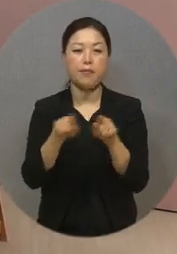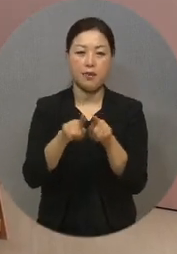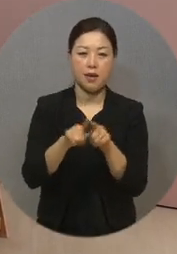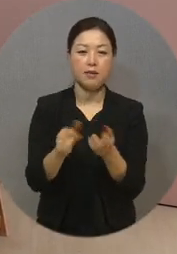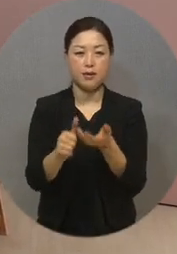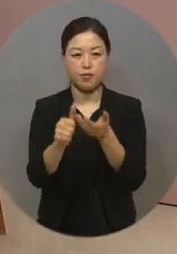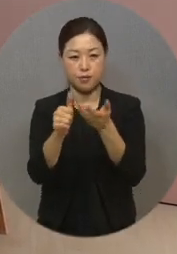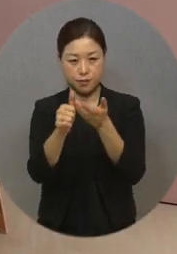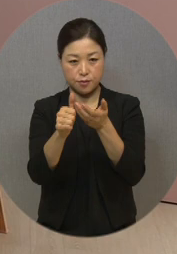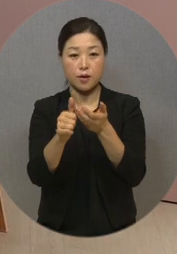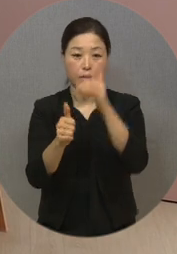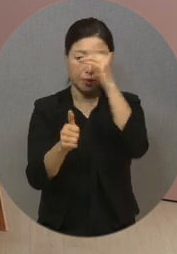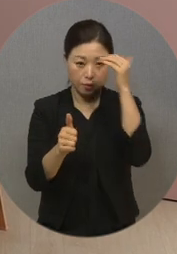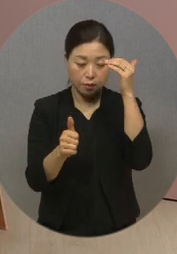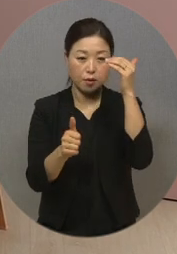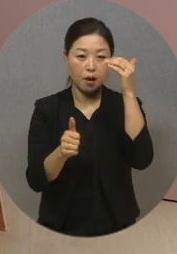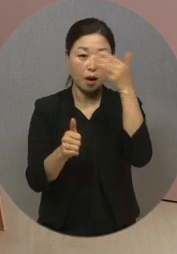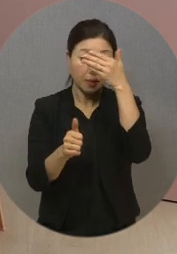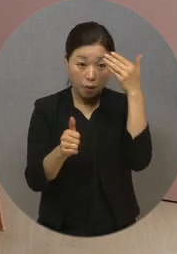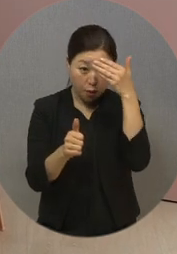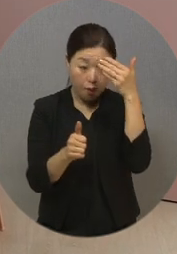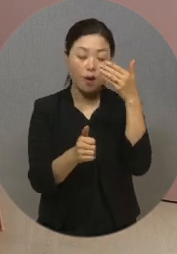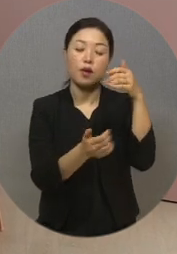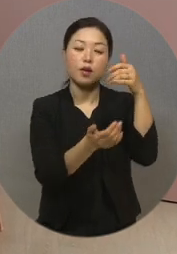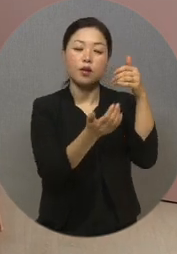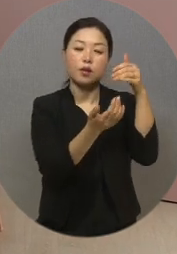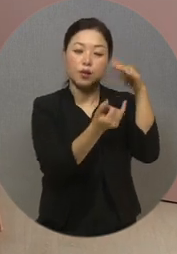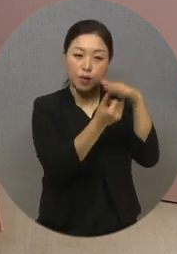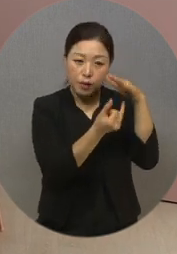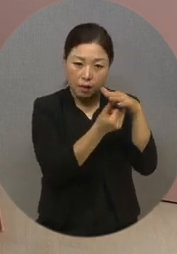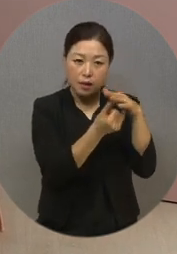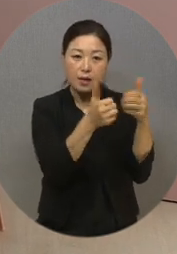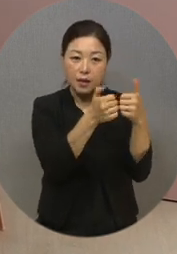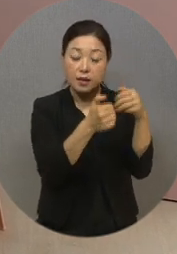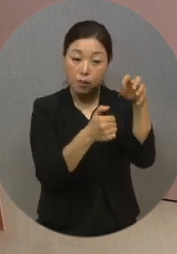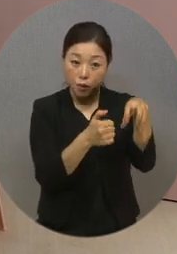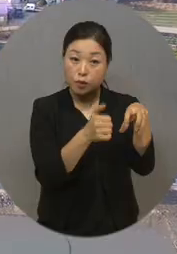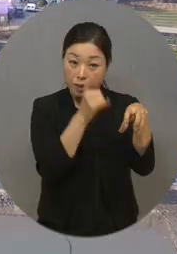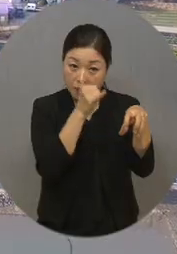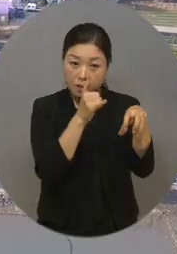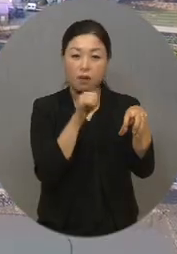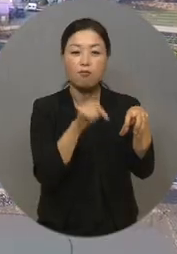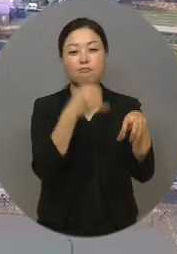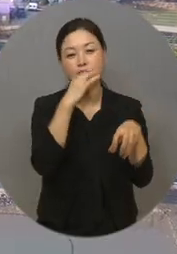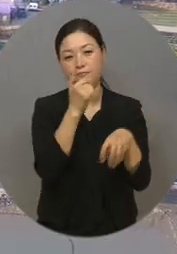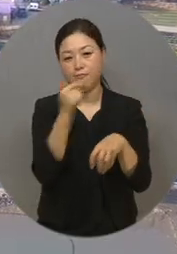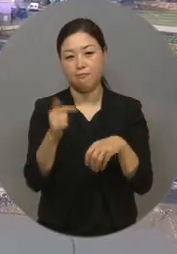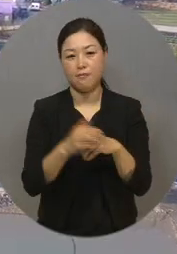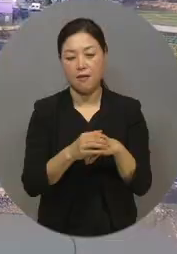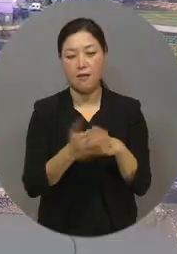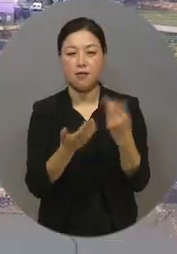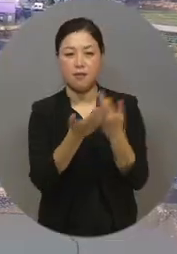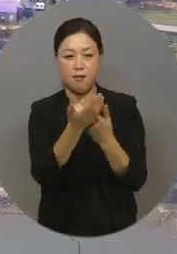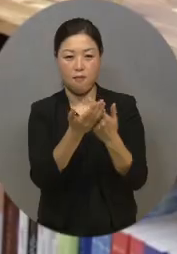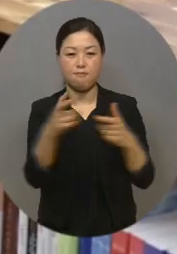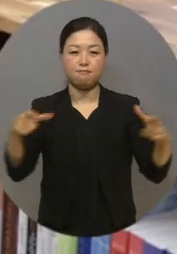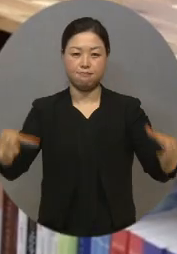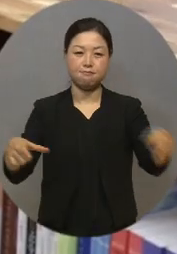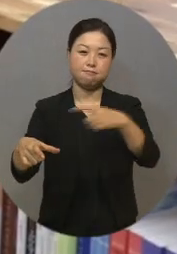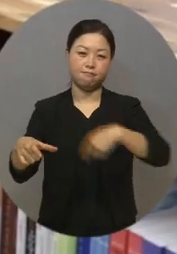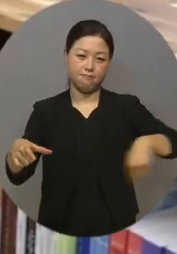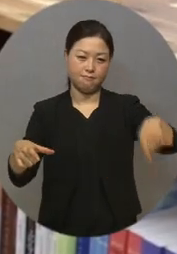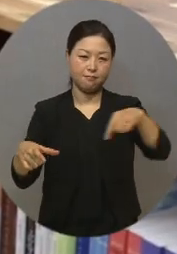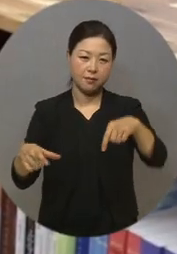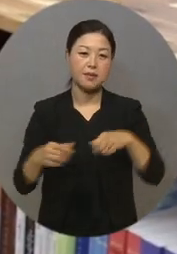청소년 상담센터 등이 위치해 더큰 시너지를 낼 것으로 기대됩니다. 섬으로 이뤄진 지자체의 특성상